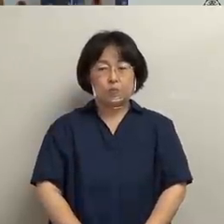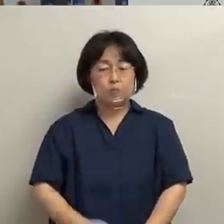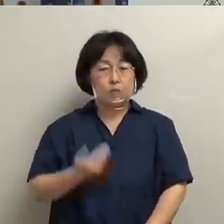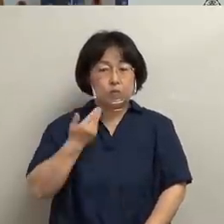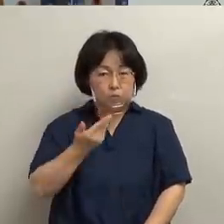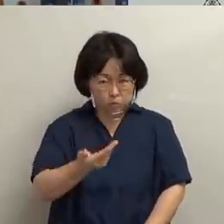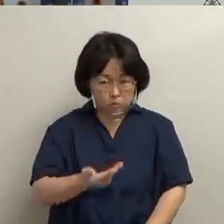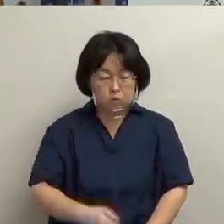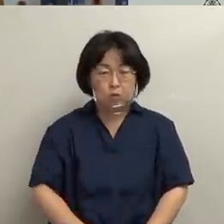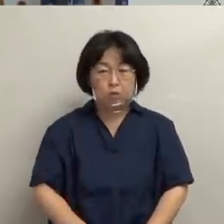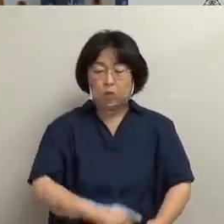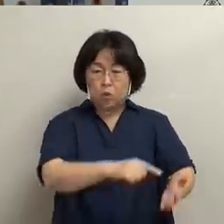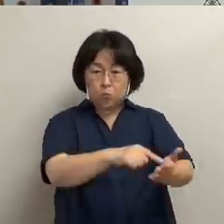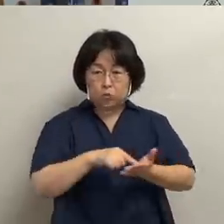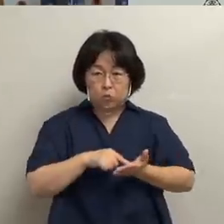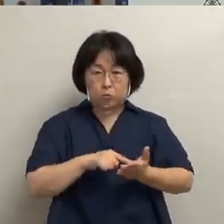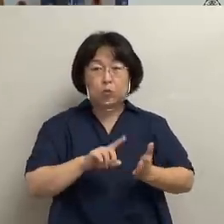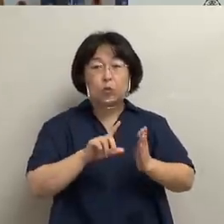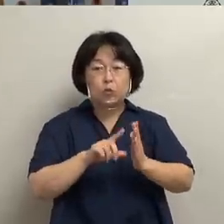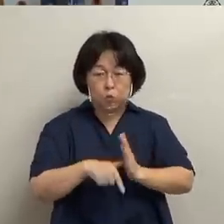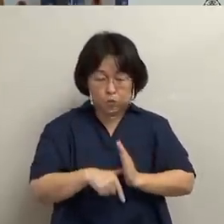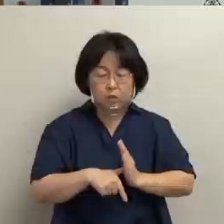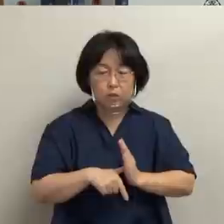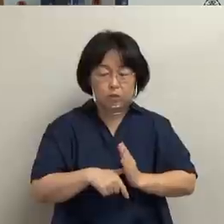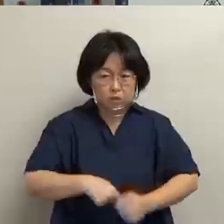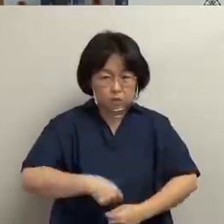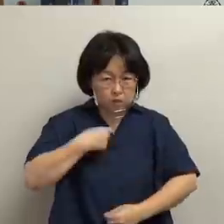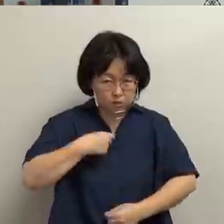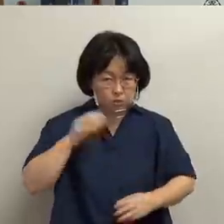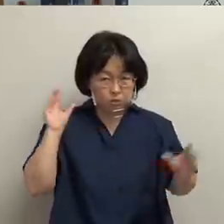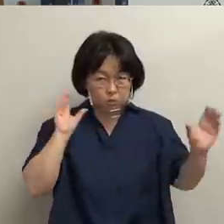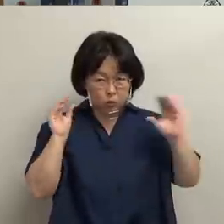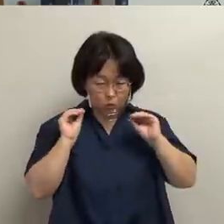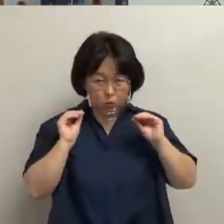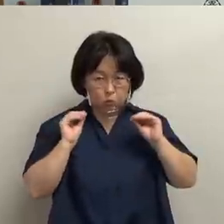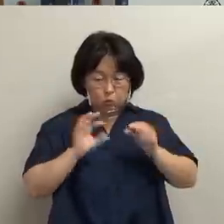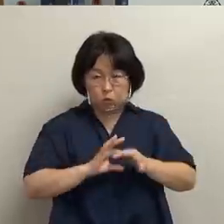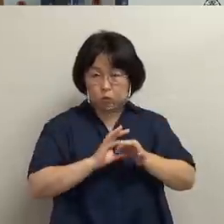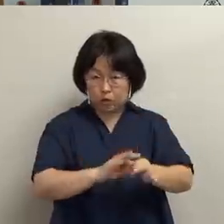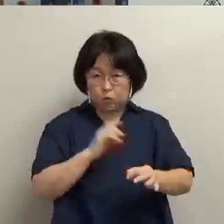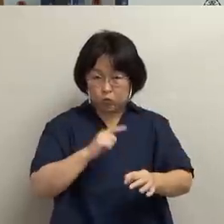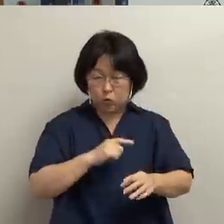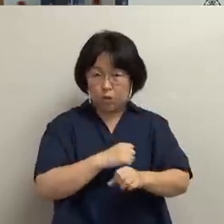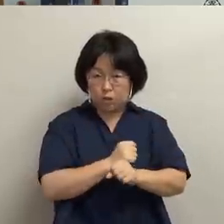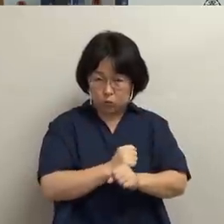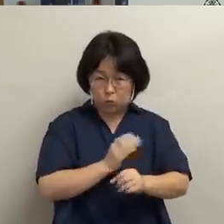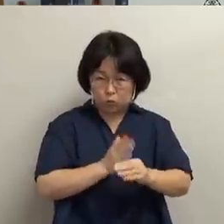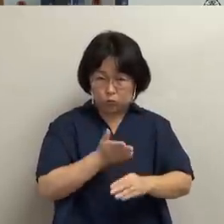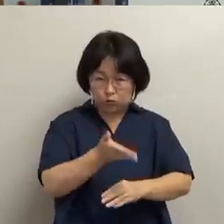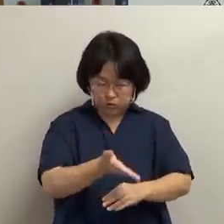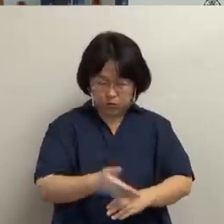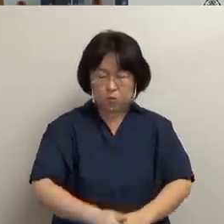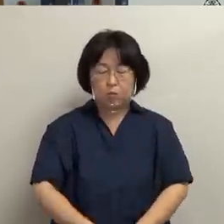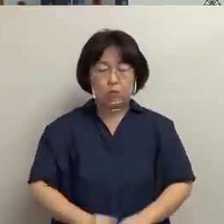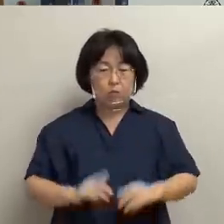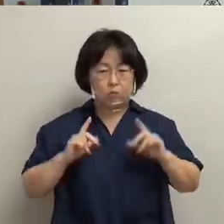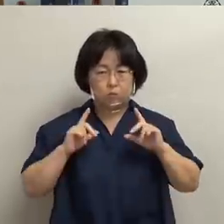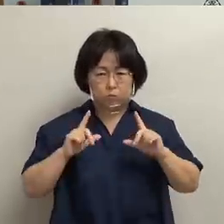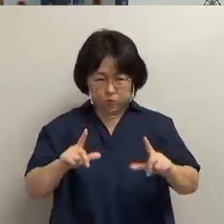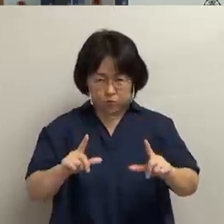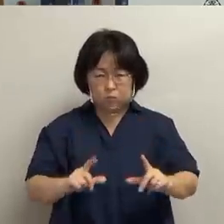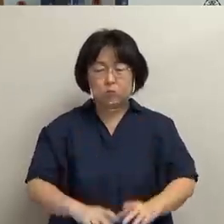へとそういう情報を伝えるみたいな部分は検討中といけませんあの応募